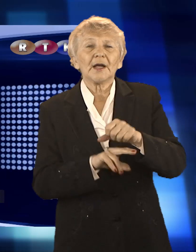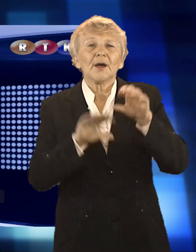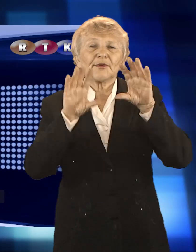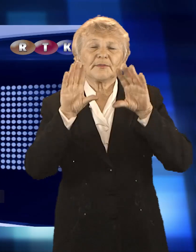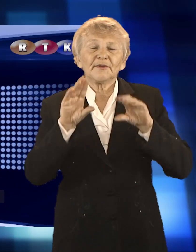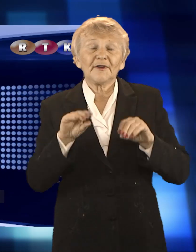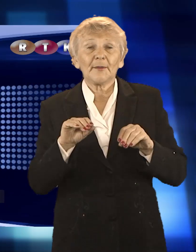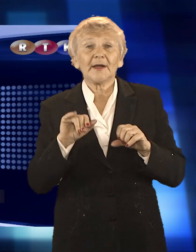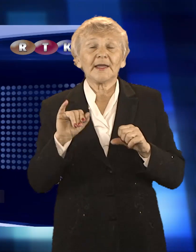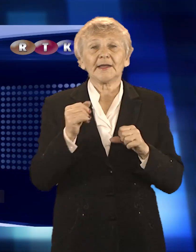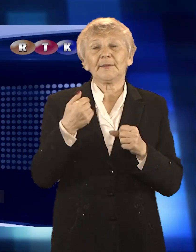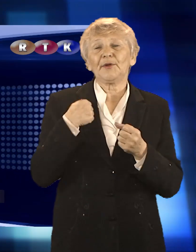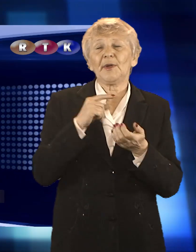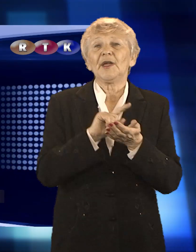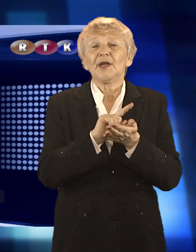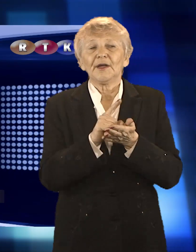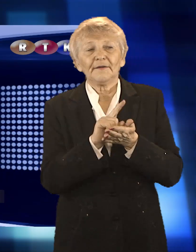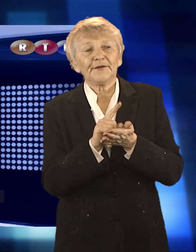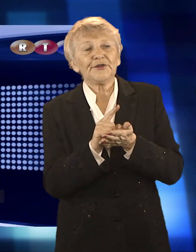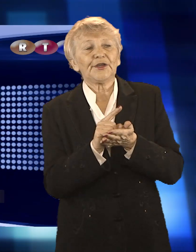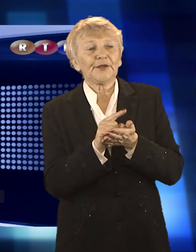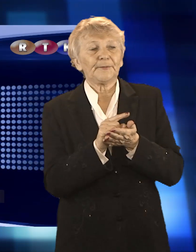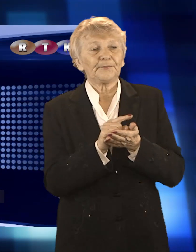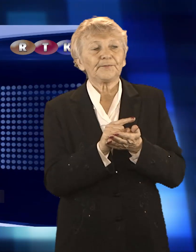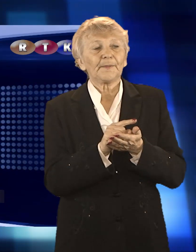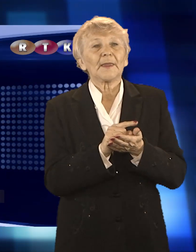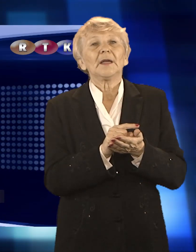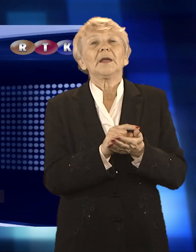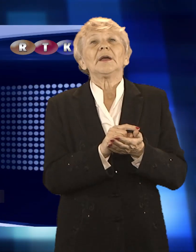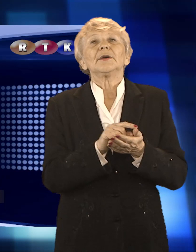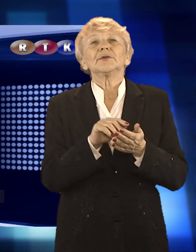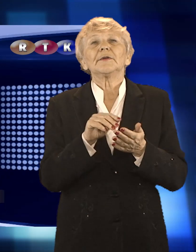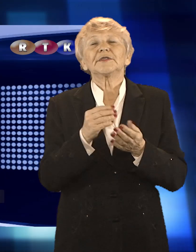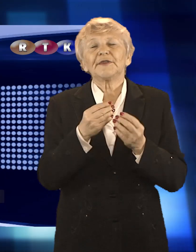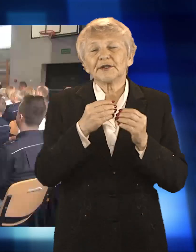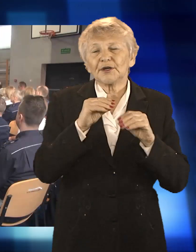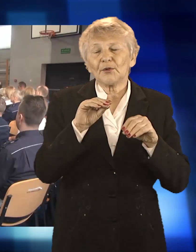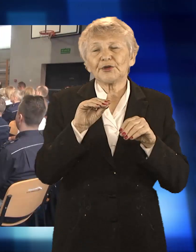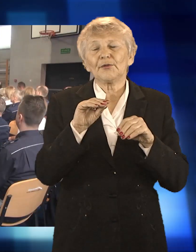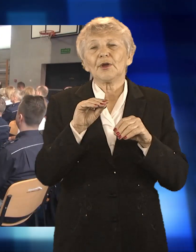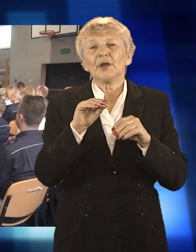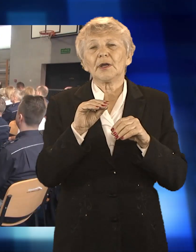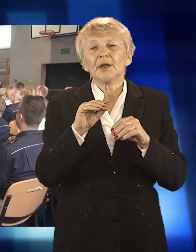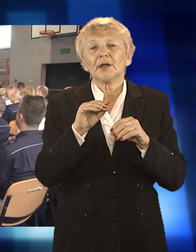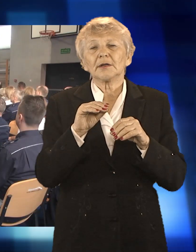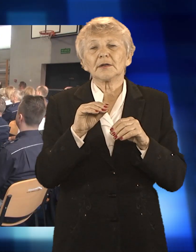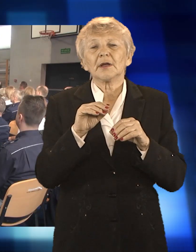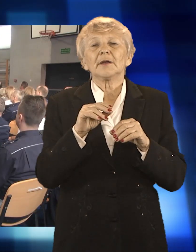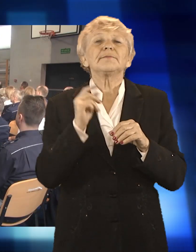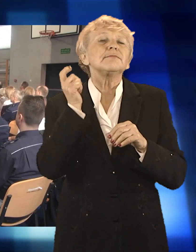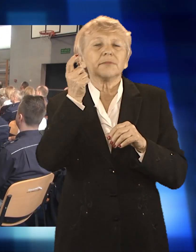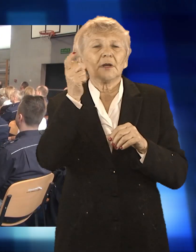rok, który w szczegółowych liczbach przedstawił komendant powiatowy inspektor Łukasz Kreps. Wykrywalność